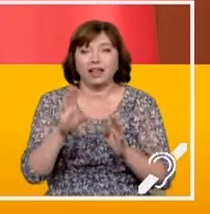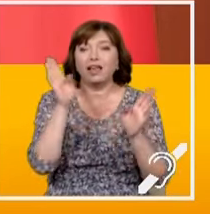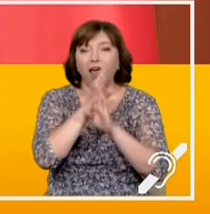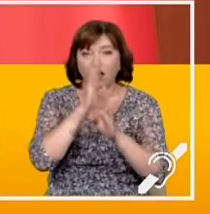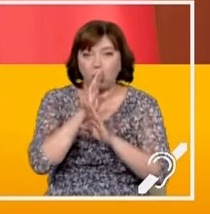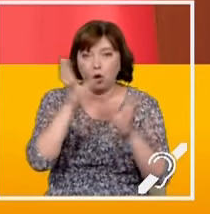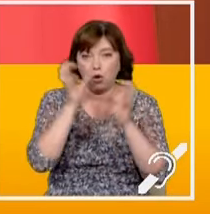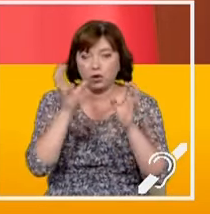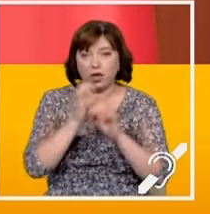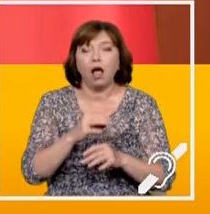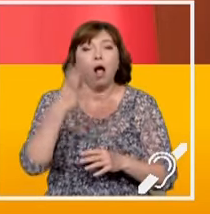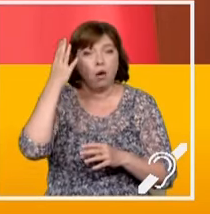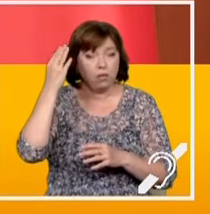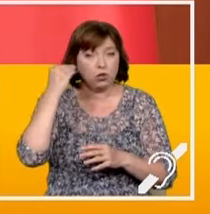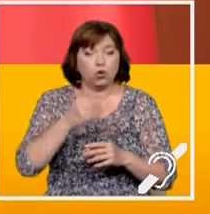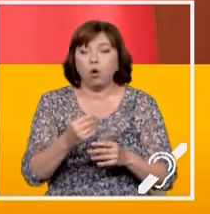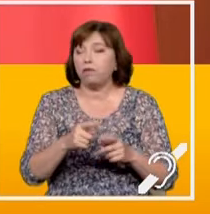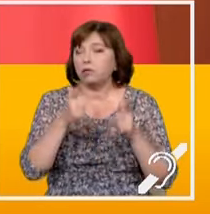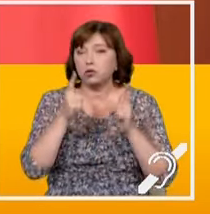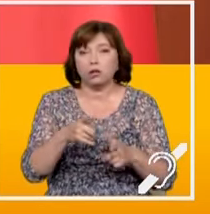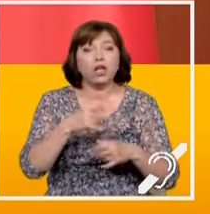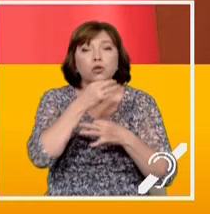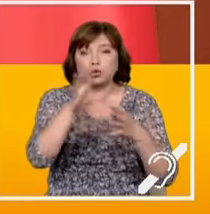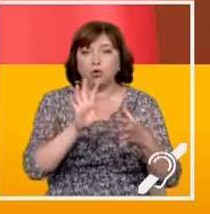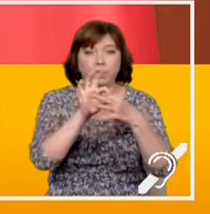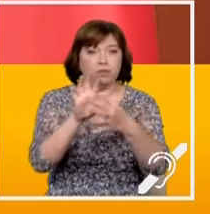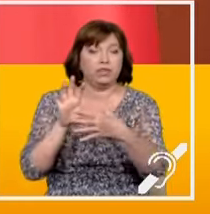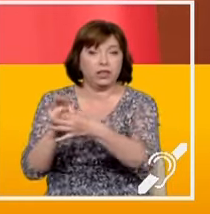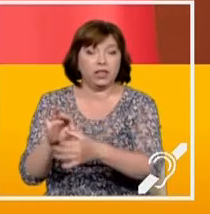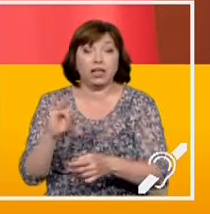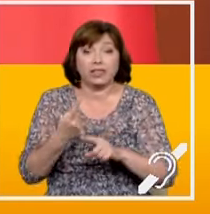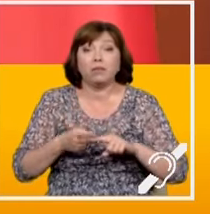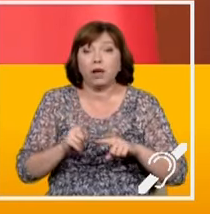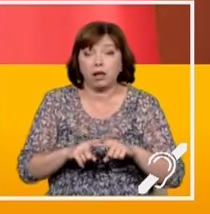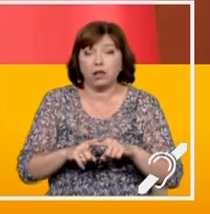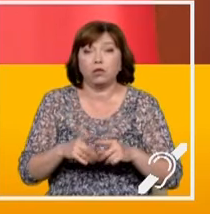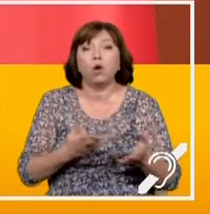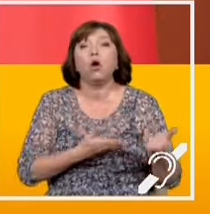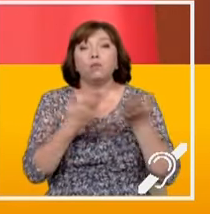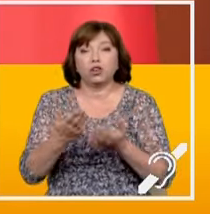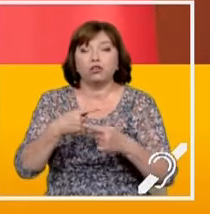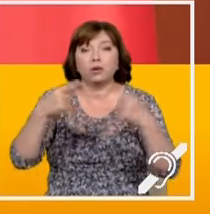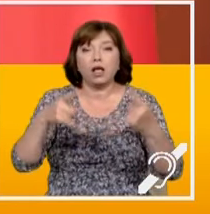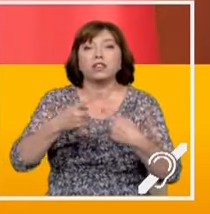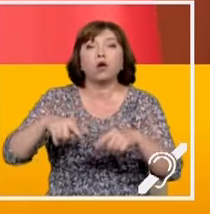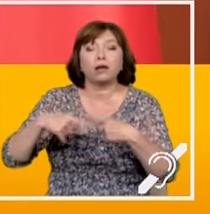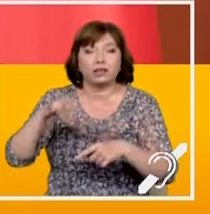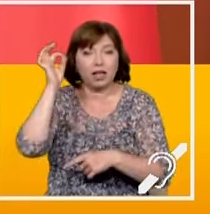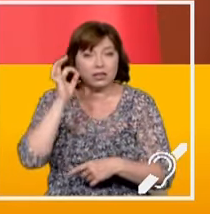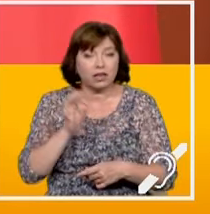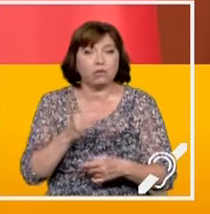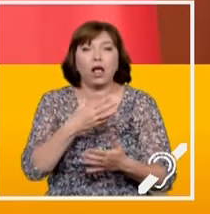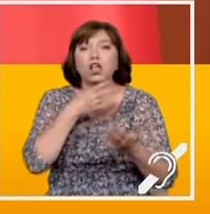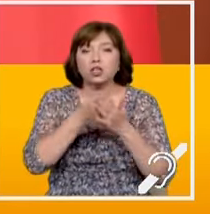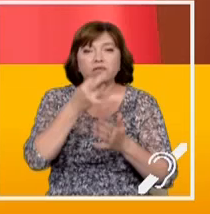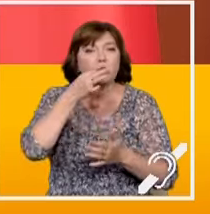regenerabilă. Moldova este deschisă pentru toți investitorii și, în acest context, invităm companiile germane cu